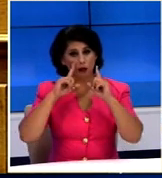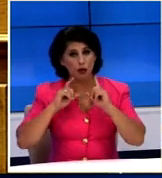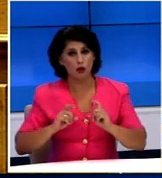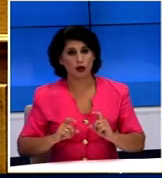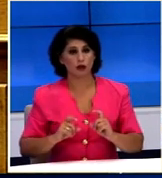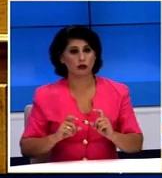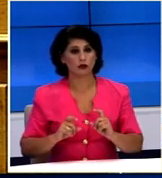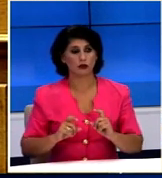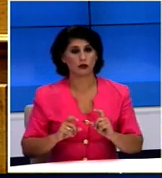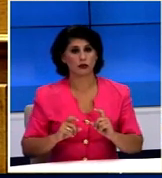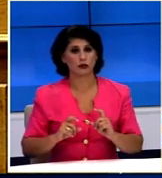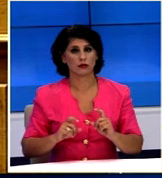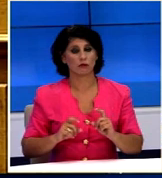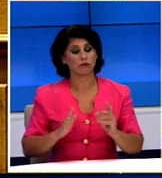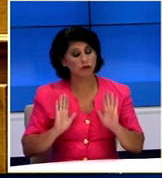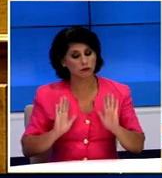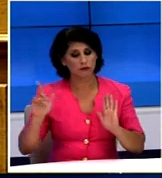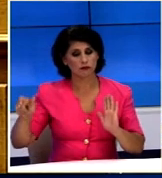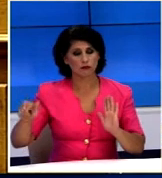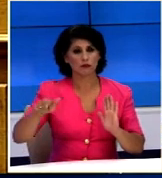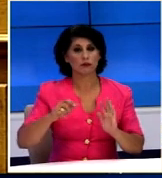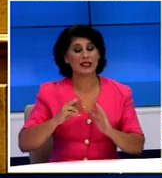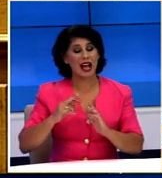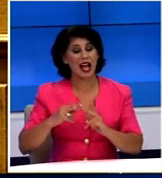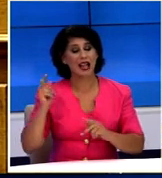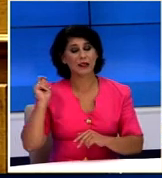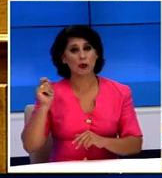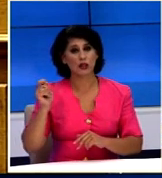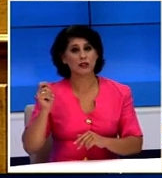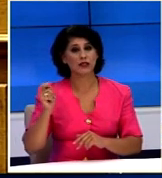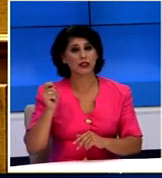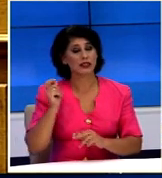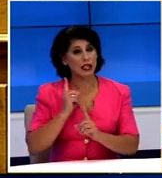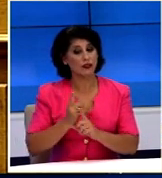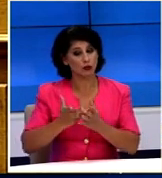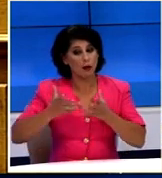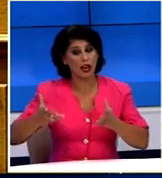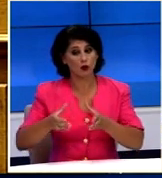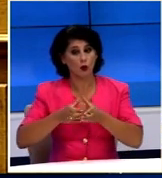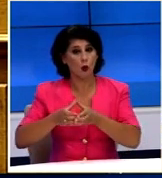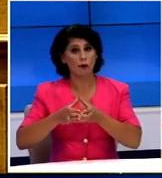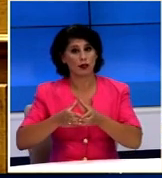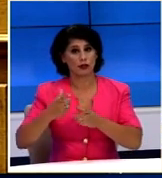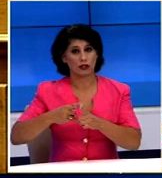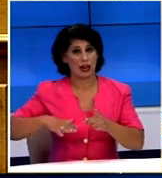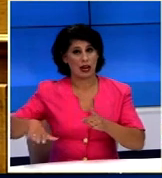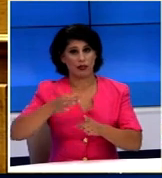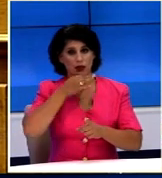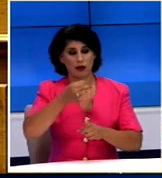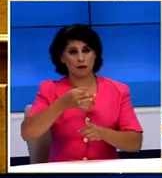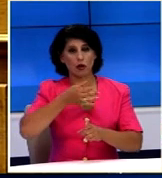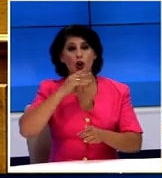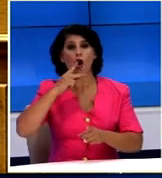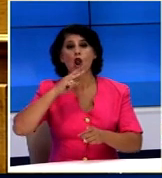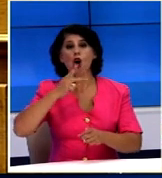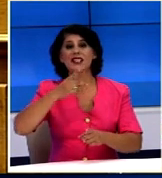υποχρέωση και καθήκον της αντιπολίτευσης της χώρας και κυρίως της αξιωματικής αντιπολίτευσης να μιλά τη γλώσσα της